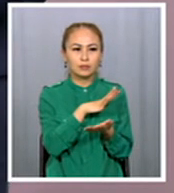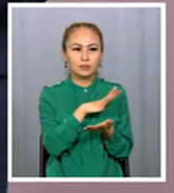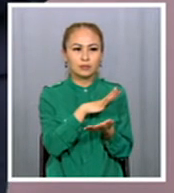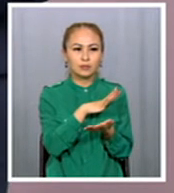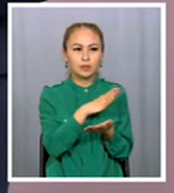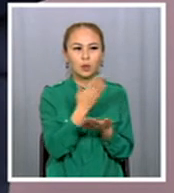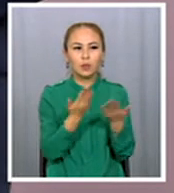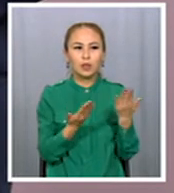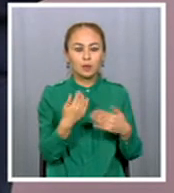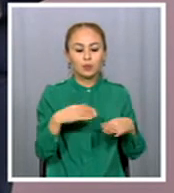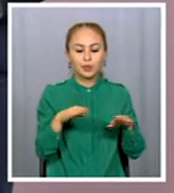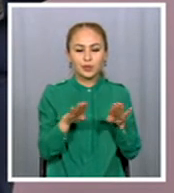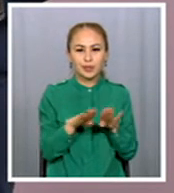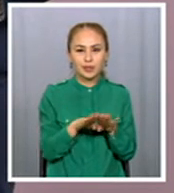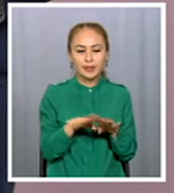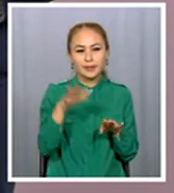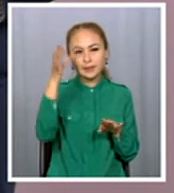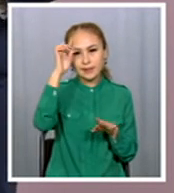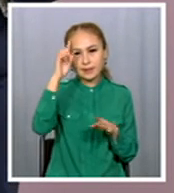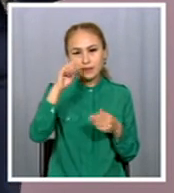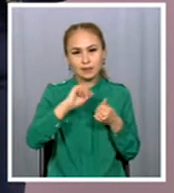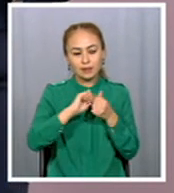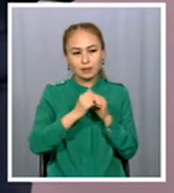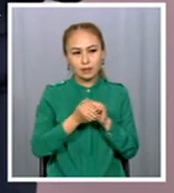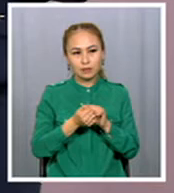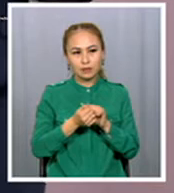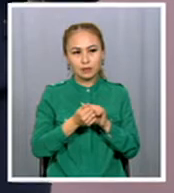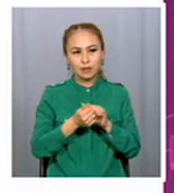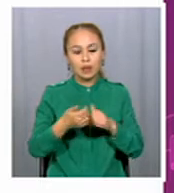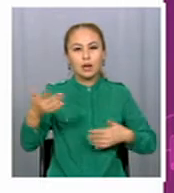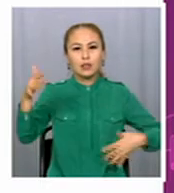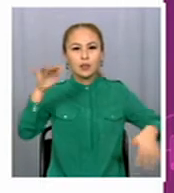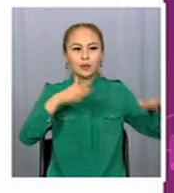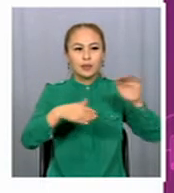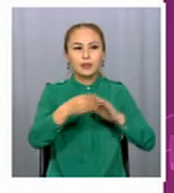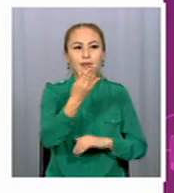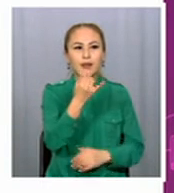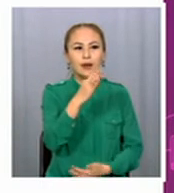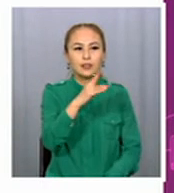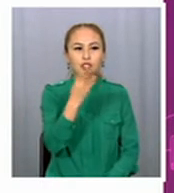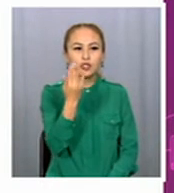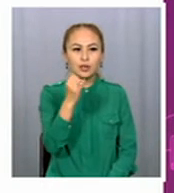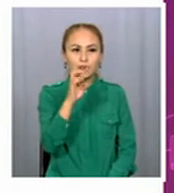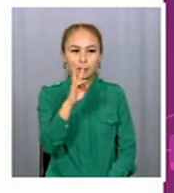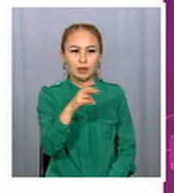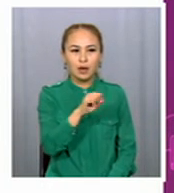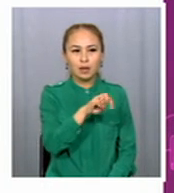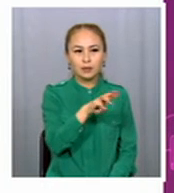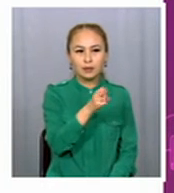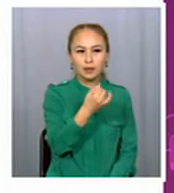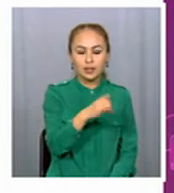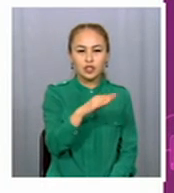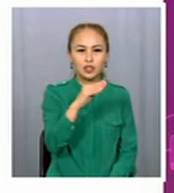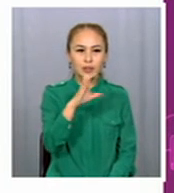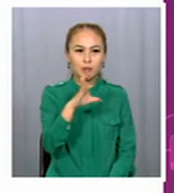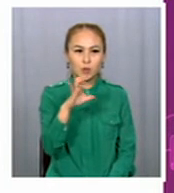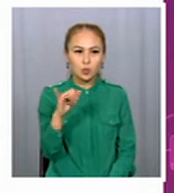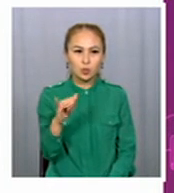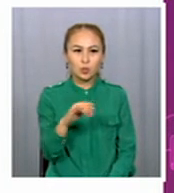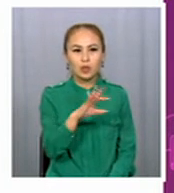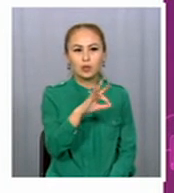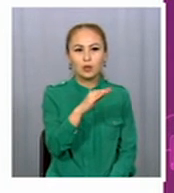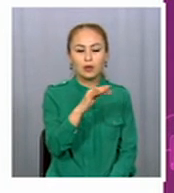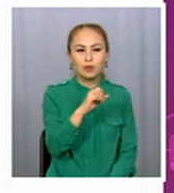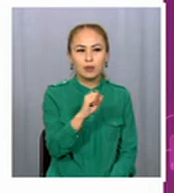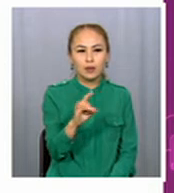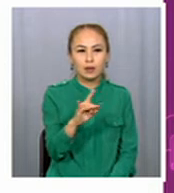Олай болса, есте сақтаңдар балалар. Таулар Тянь-Шань, Алтай, Жетісу,